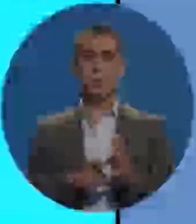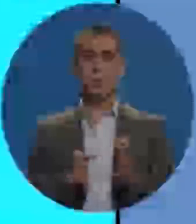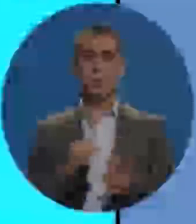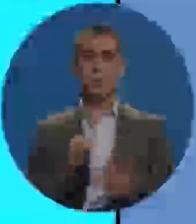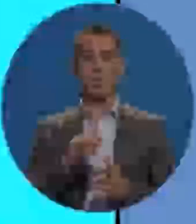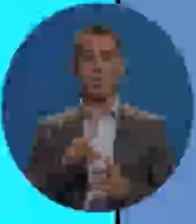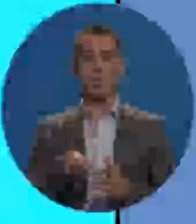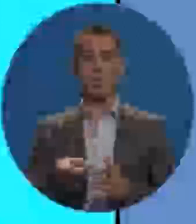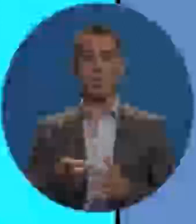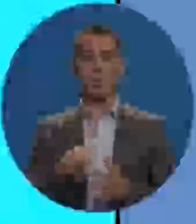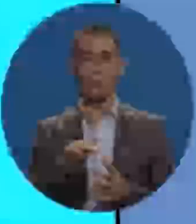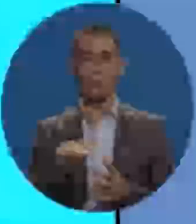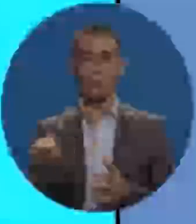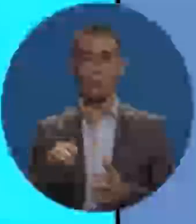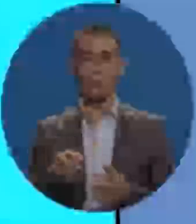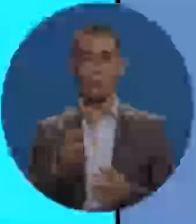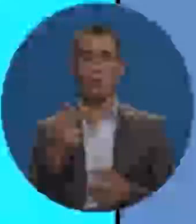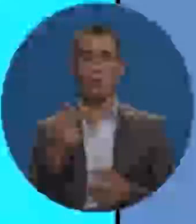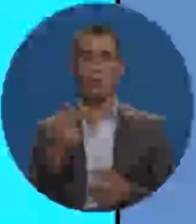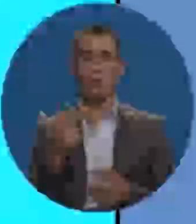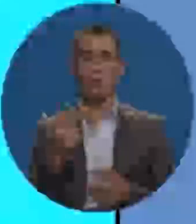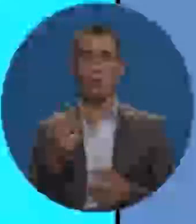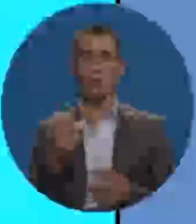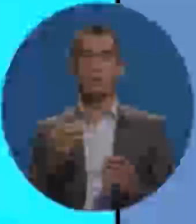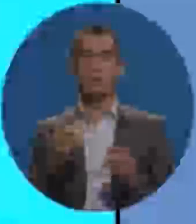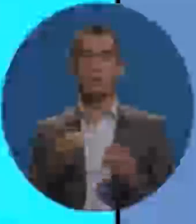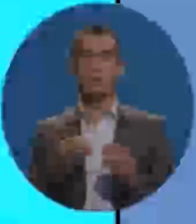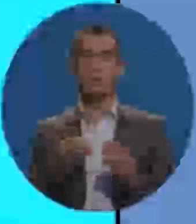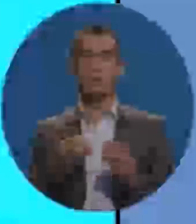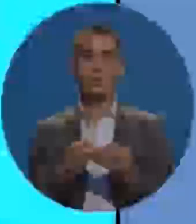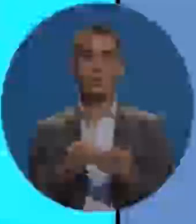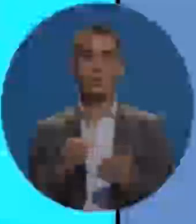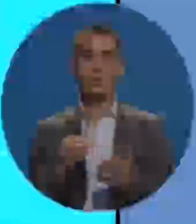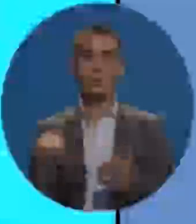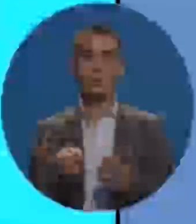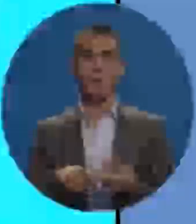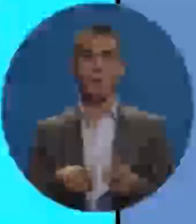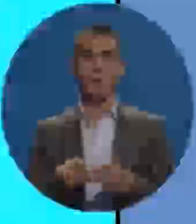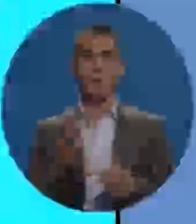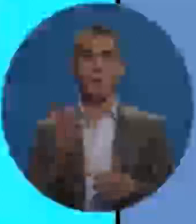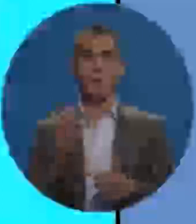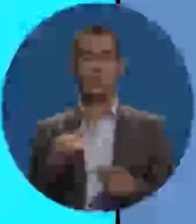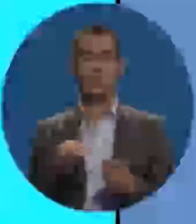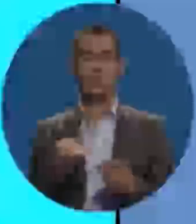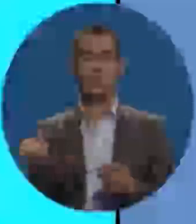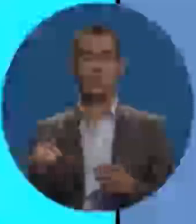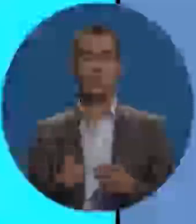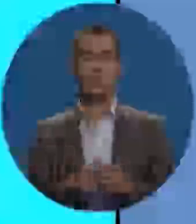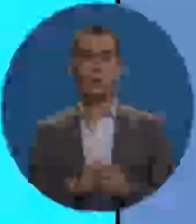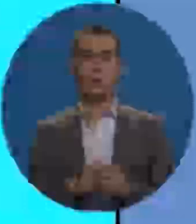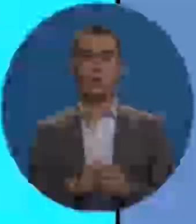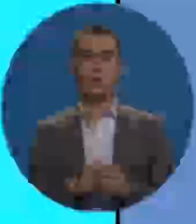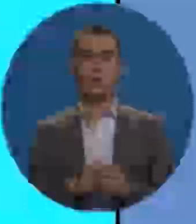700 000-лық, 3 10 000-лық, һәм 1 000 000-лық. 5 10 000-лық, һәм 1 000 000-лық. 400 000-лық,